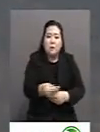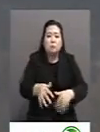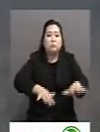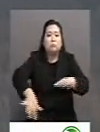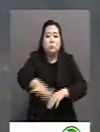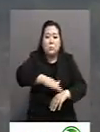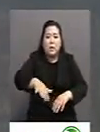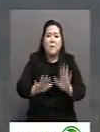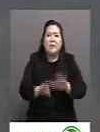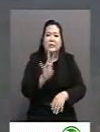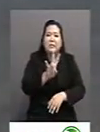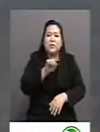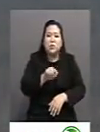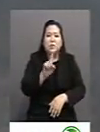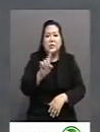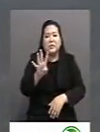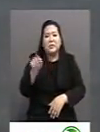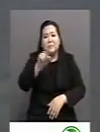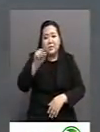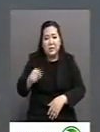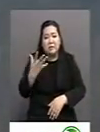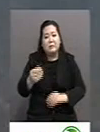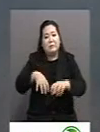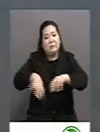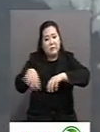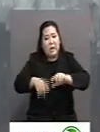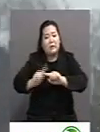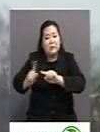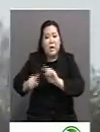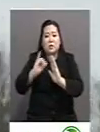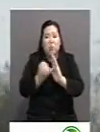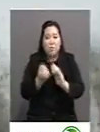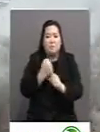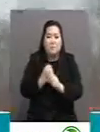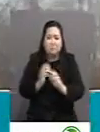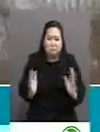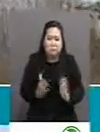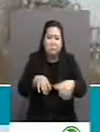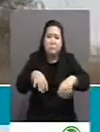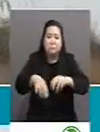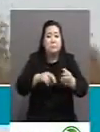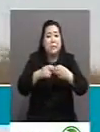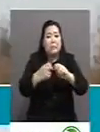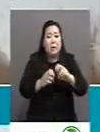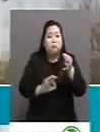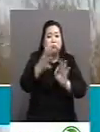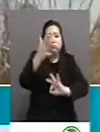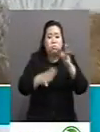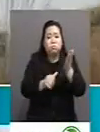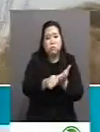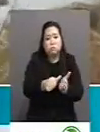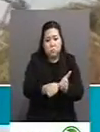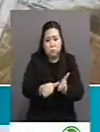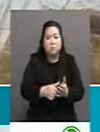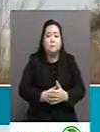ค่ 7.14% เท่านั้นส่วนที่เหลือจะเป็นเรื่องของการบริหารจัดการของจังหวัดในการขับเคลื่อนและก็แก้ปัญหาไฟป่าค่ะคือถ้าดูจากตอนนี้นะ